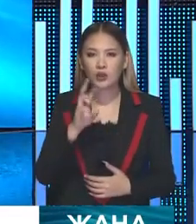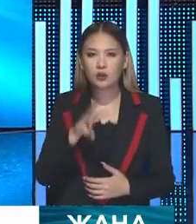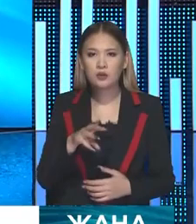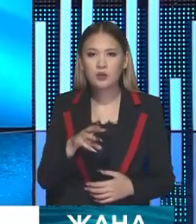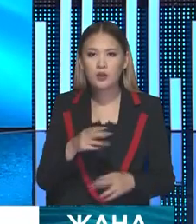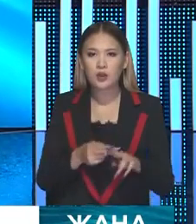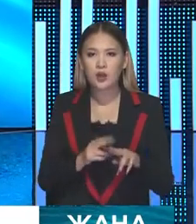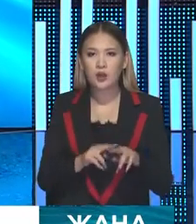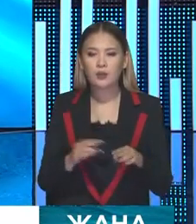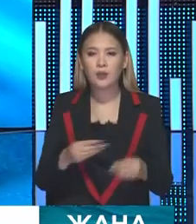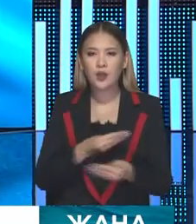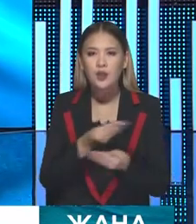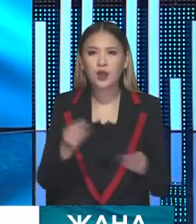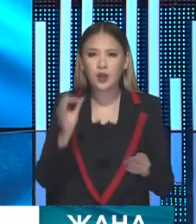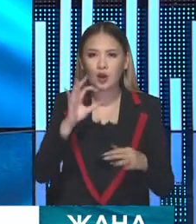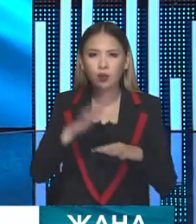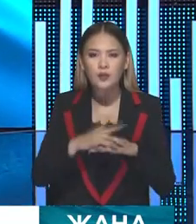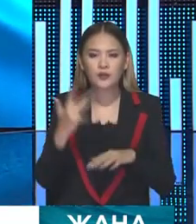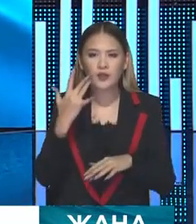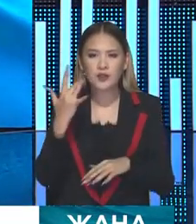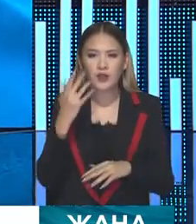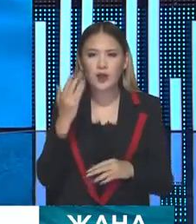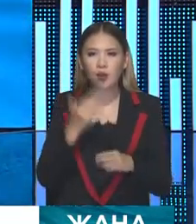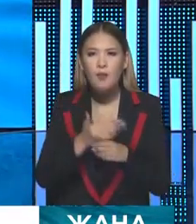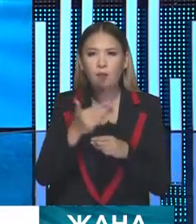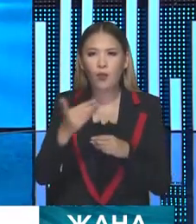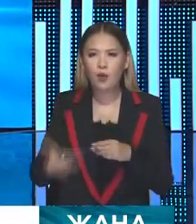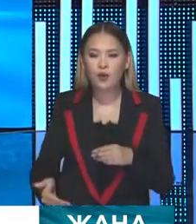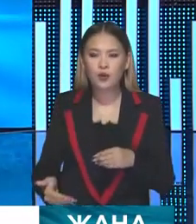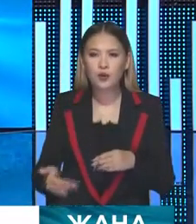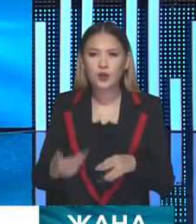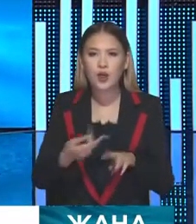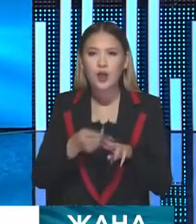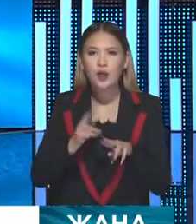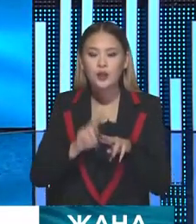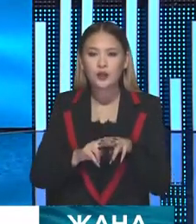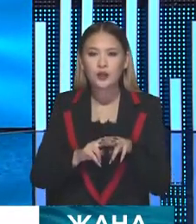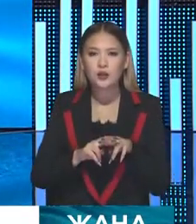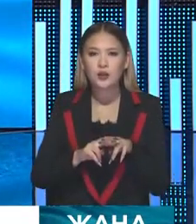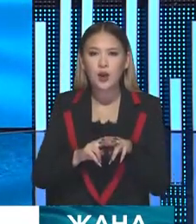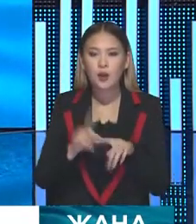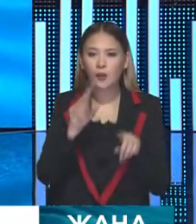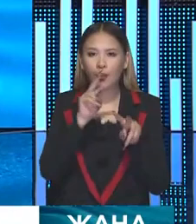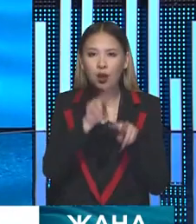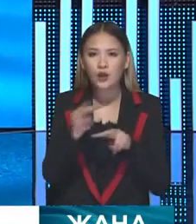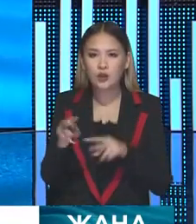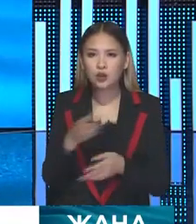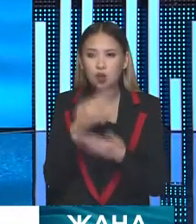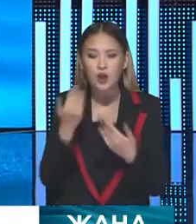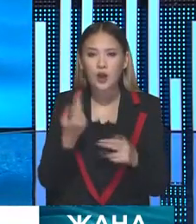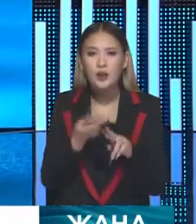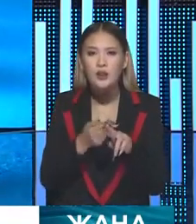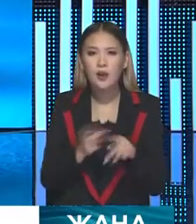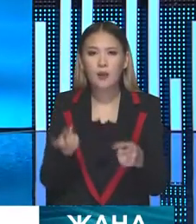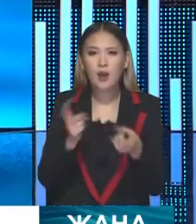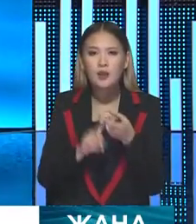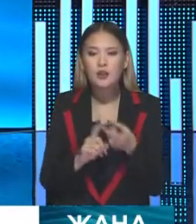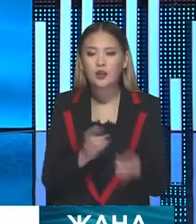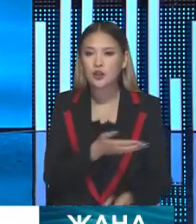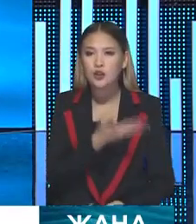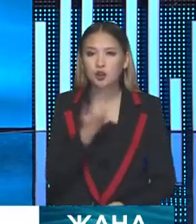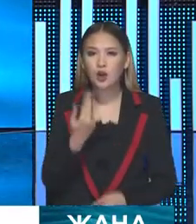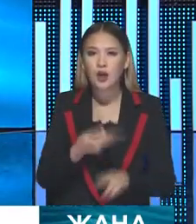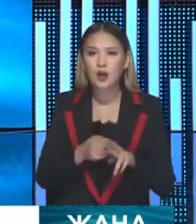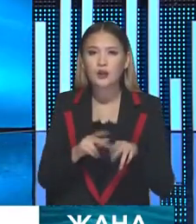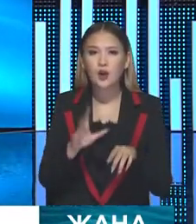Бақтиярұлы, мердігер компаниялар неге ылғи кешіктіреді жұмыстарын? Енді бірінші кезекте біз бақылау жоқ па? Ол бақылауға байланысты болып тұрған жоқ қой. Қазіргі